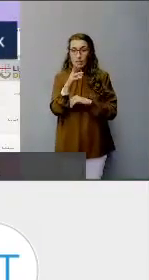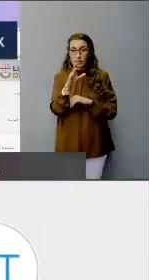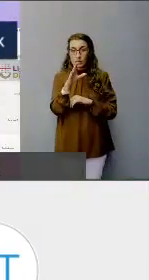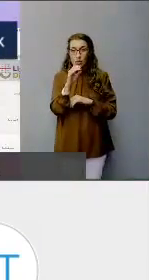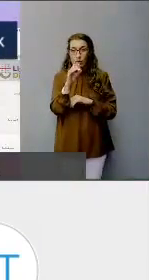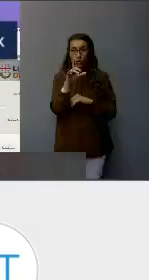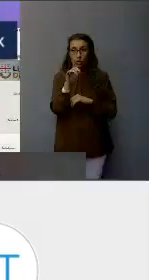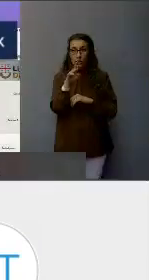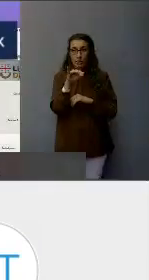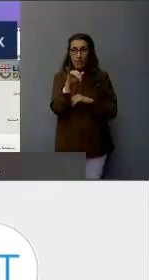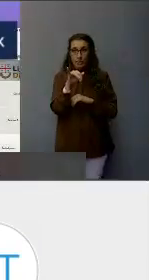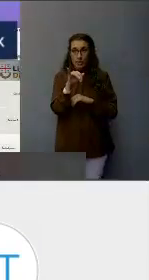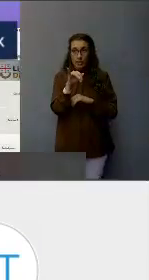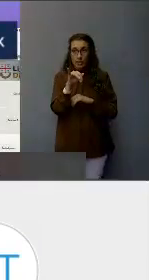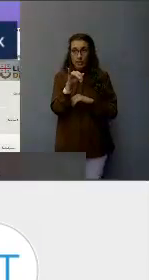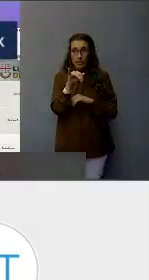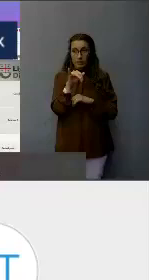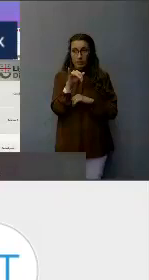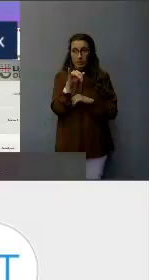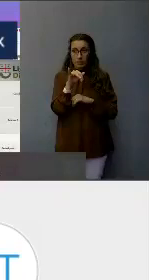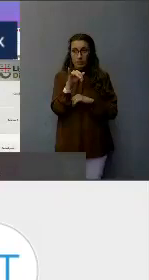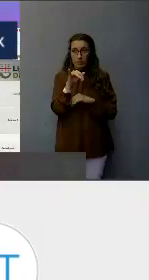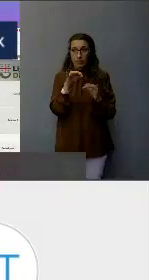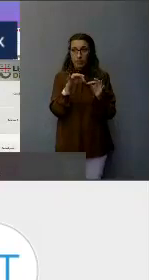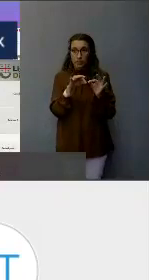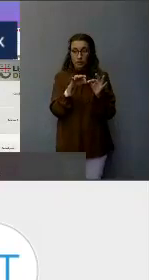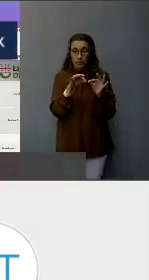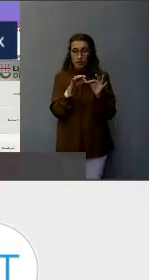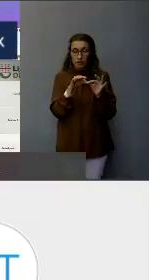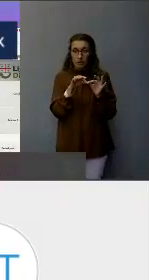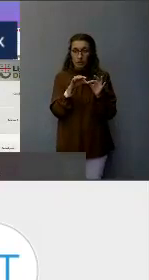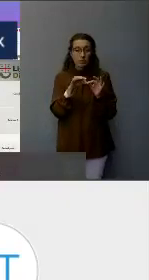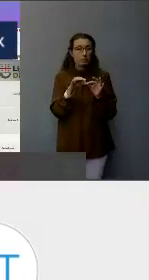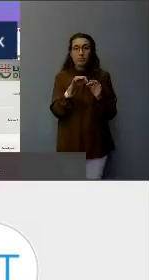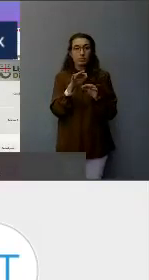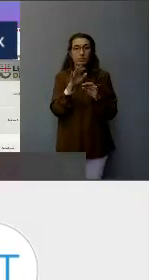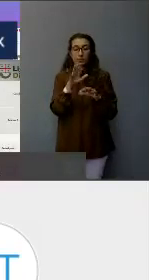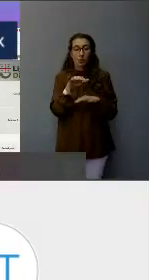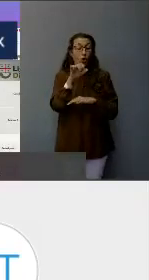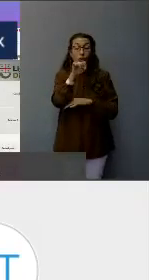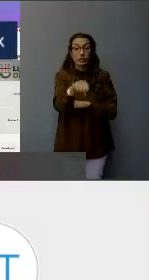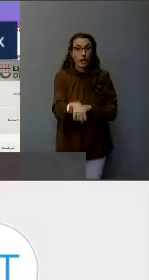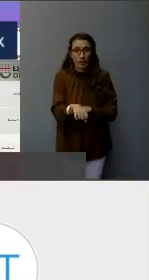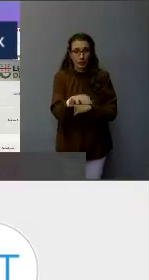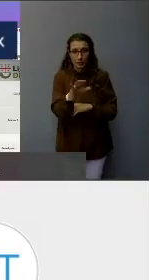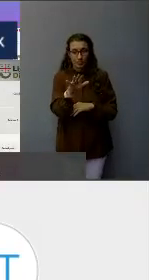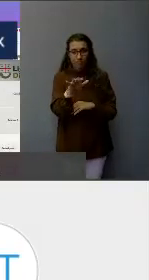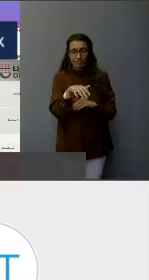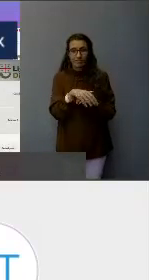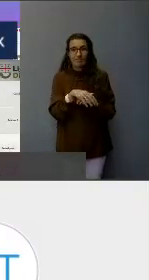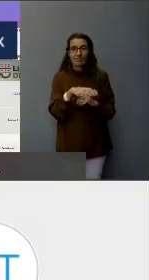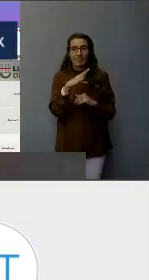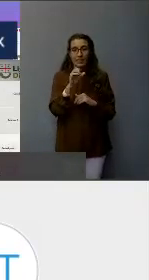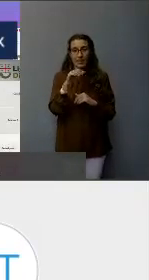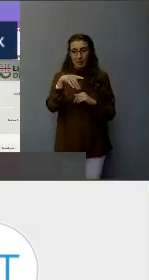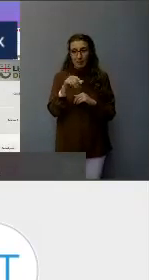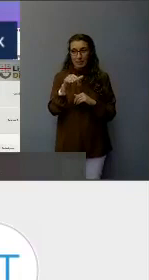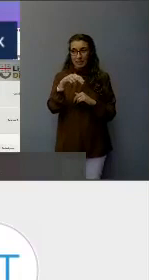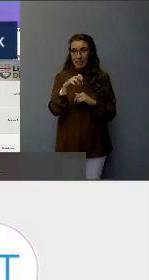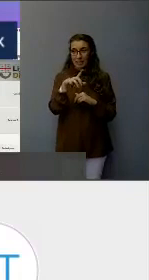avvenente bruccoleri consigliera bruccoleri favorevole o contrario incontrare contrari consigliere campanella